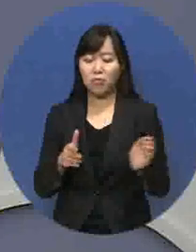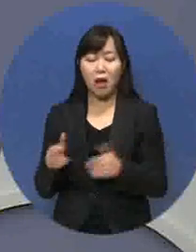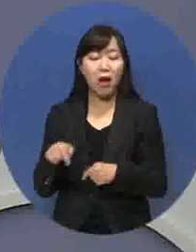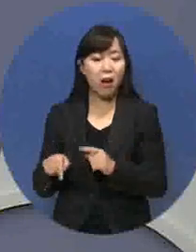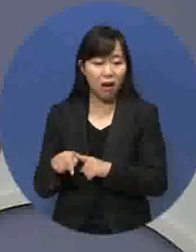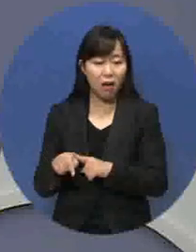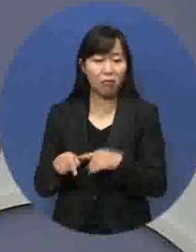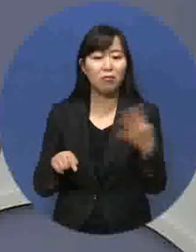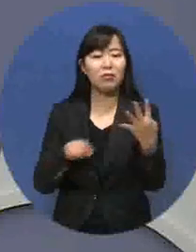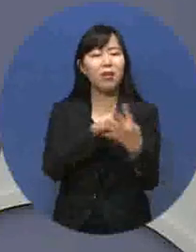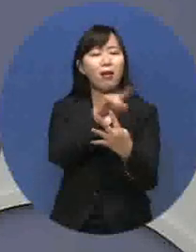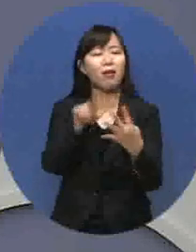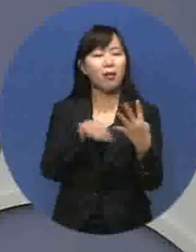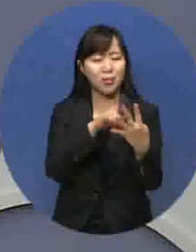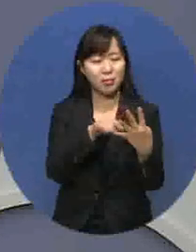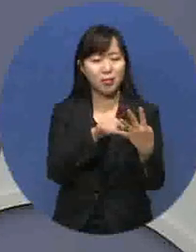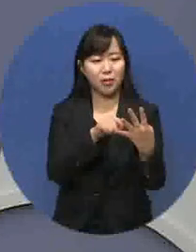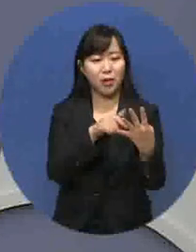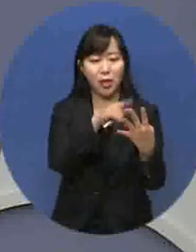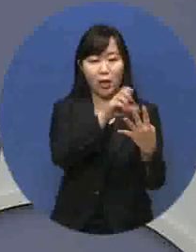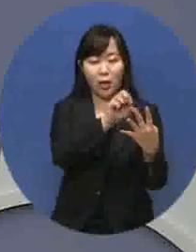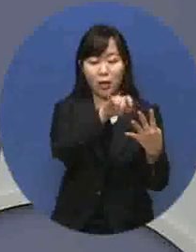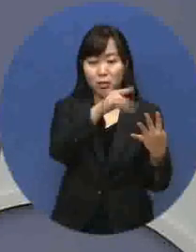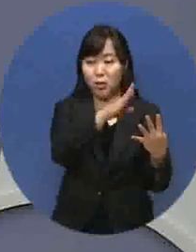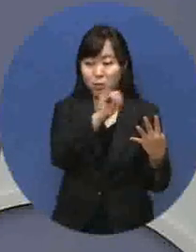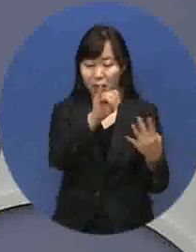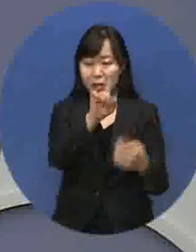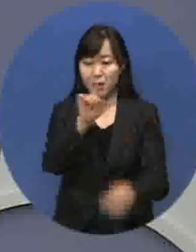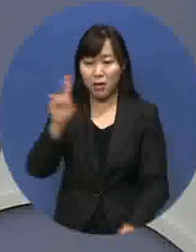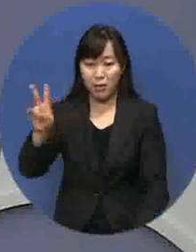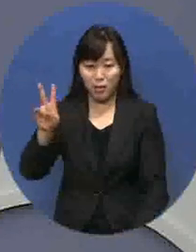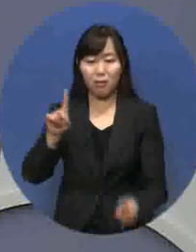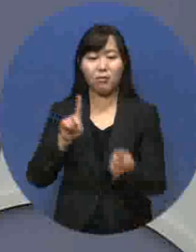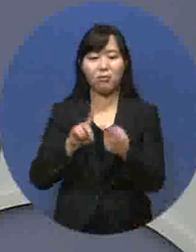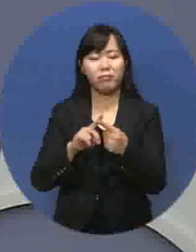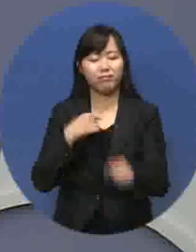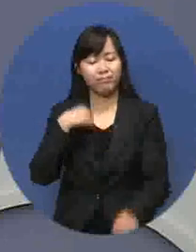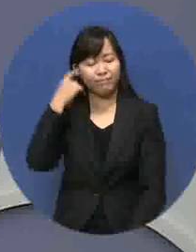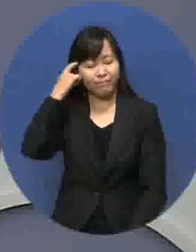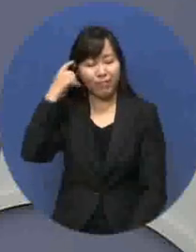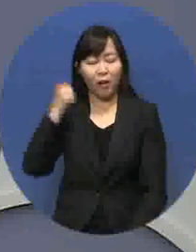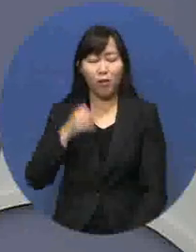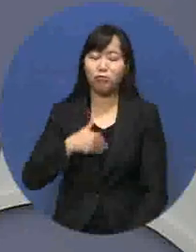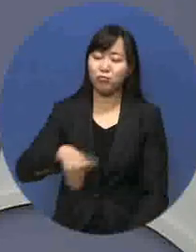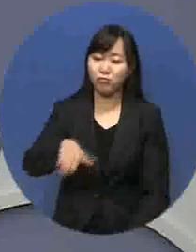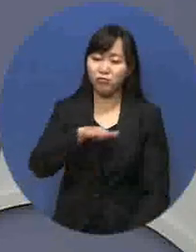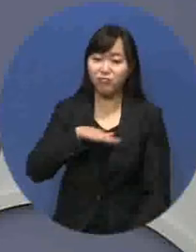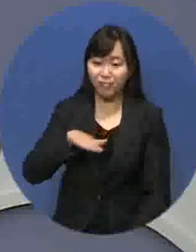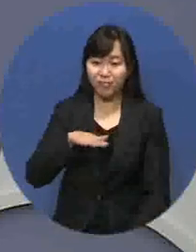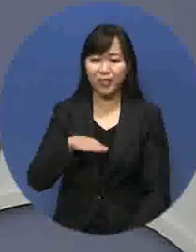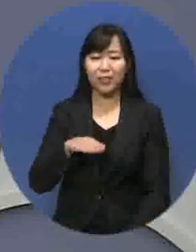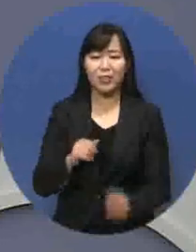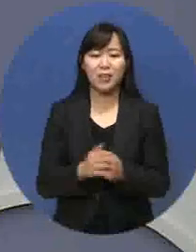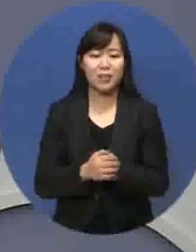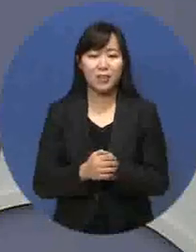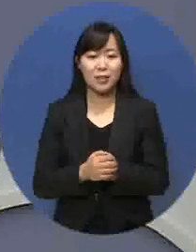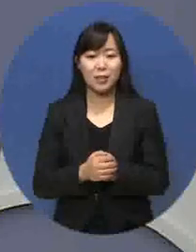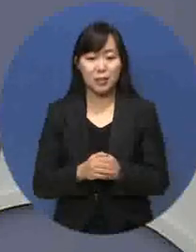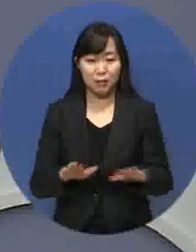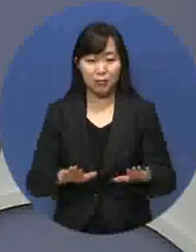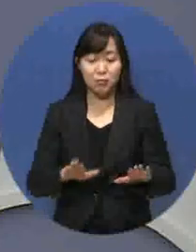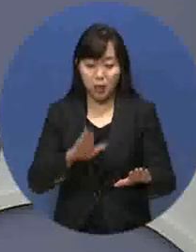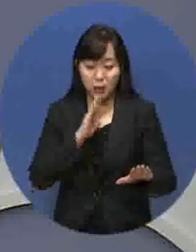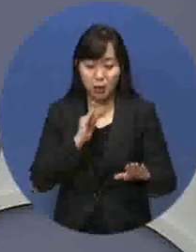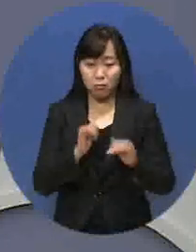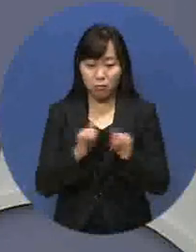네 가지 시뮬레이션을 사실은 이제 강철 미라고 이해하고 시뮬레이션을 해서 우리는 어찌됐든 좀 당사자이기 때문에 냉철하게